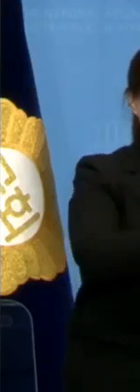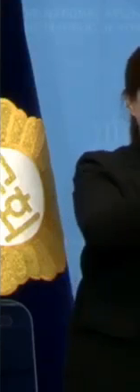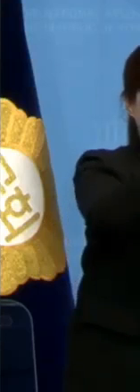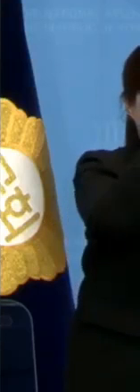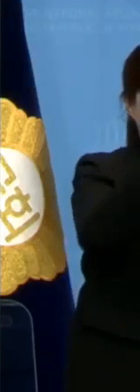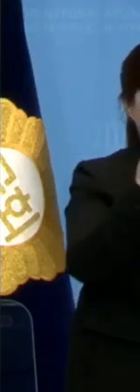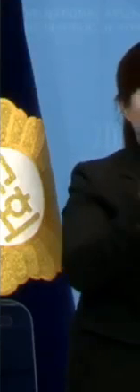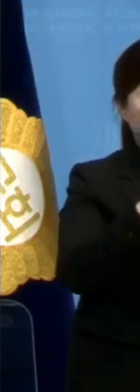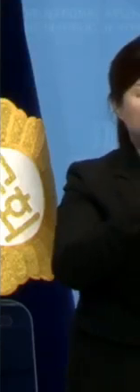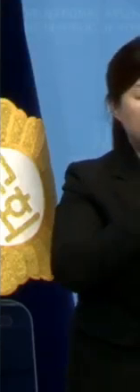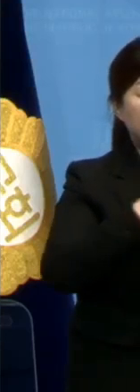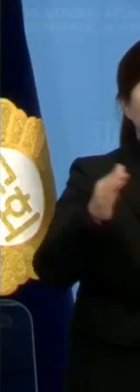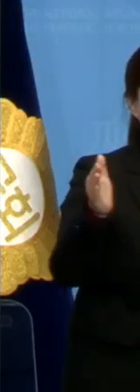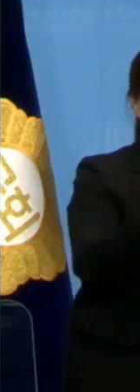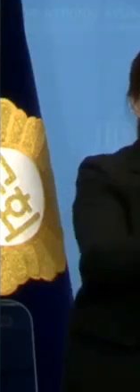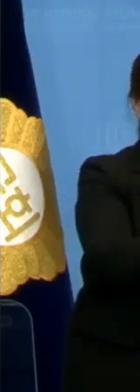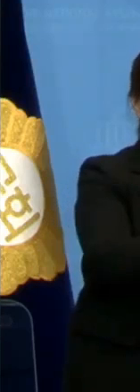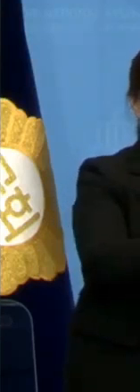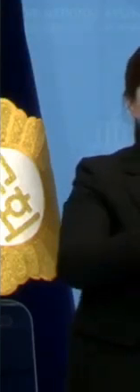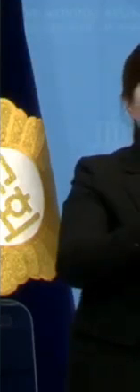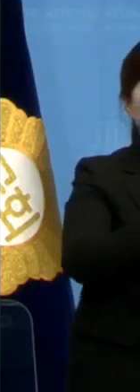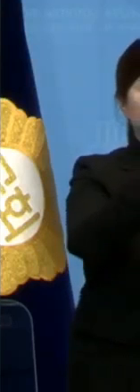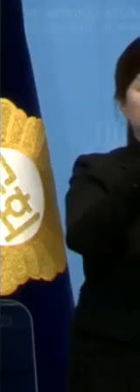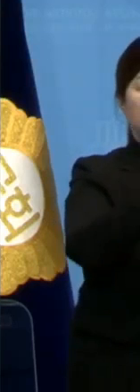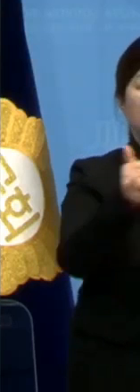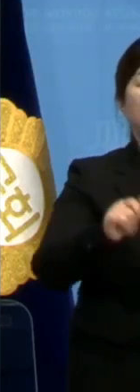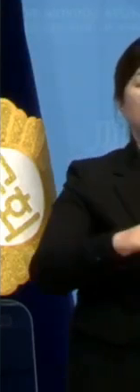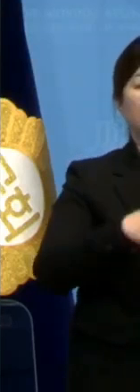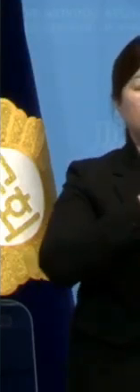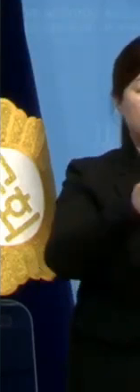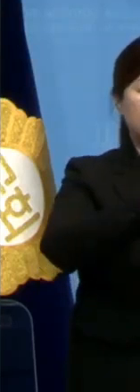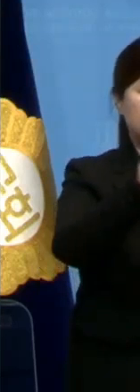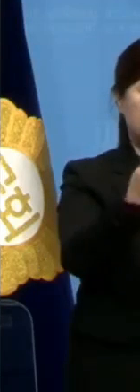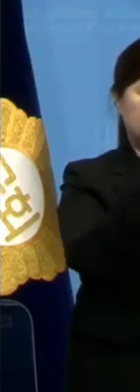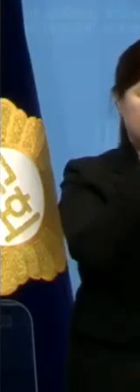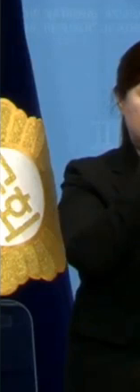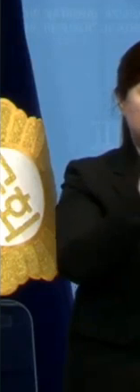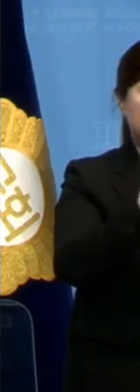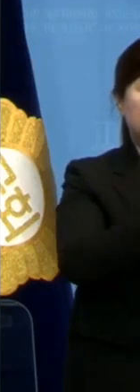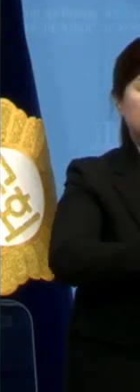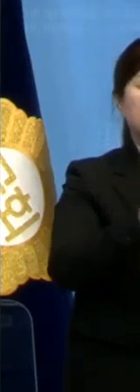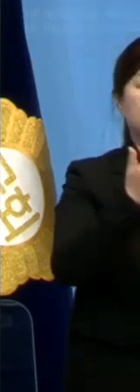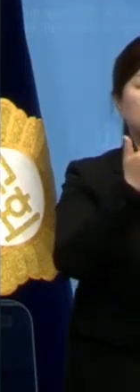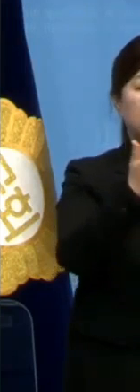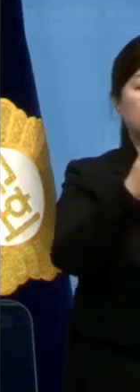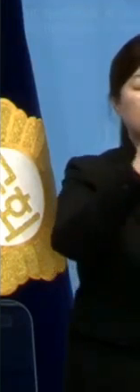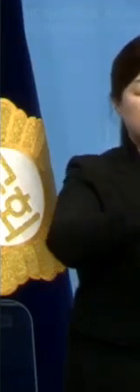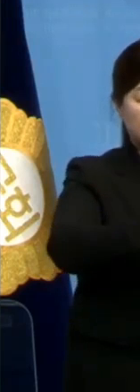질병과 건강의 위협으로부터 시민의 안전과 생명을 지켜내겠습니다.